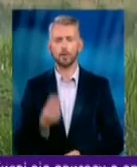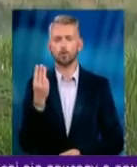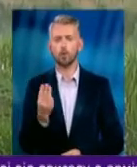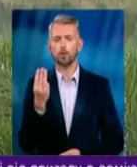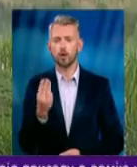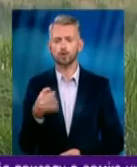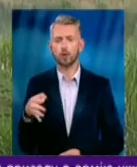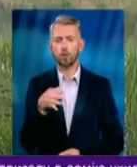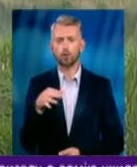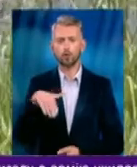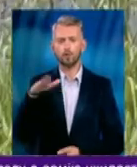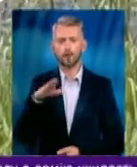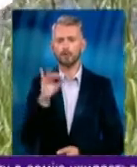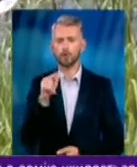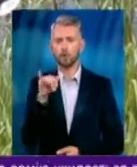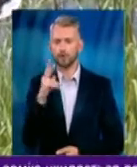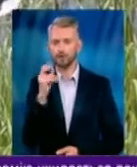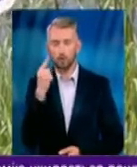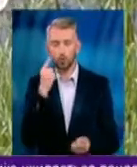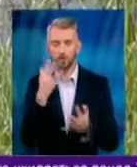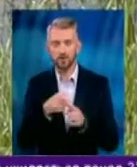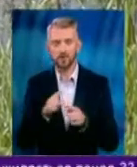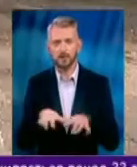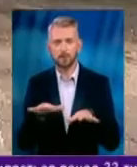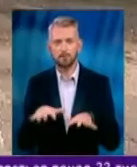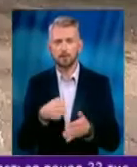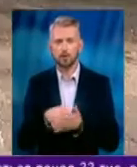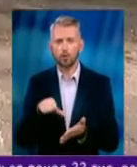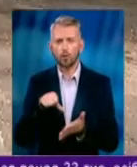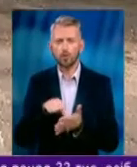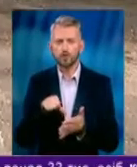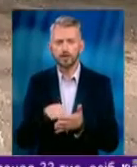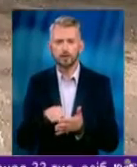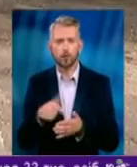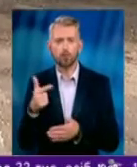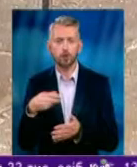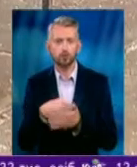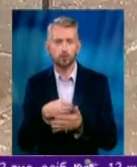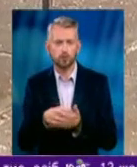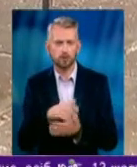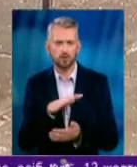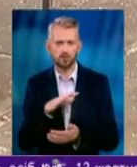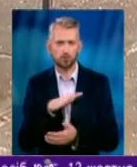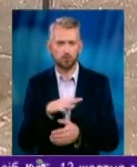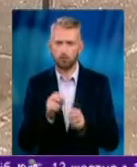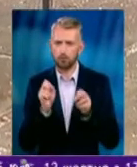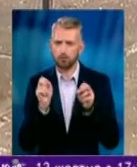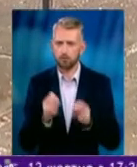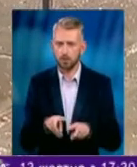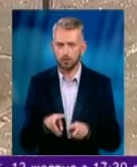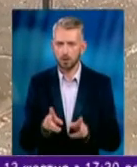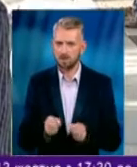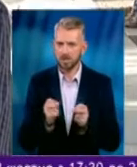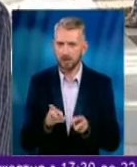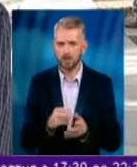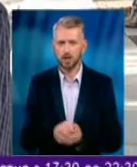Троєщина, озеро Верхнє Вигурівське. Уявіть лише, це місце до участі в громадському бюджеті було не надто безпечним, навіть